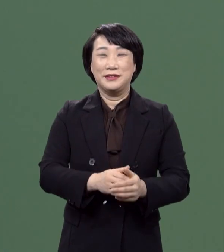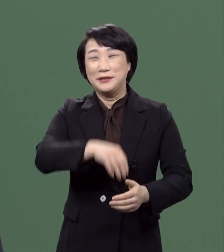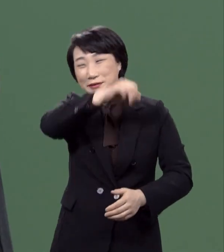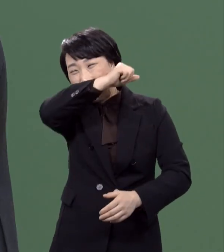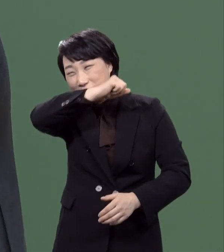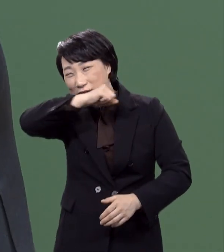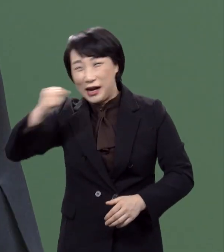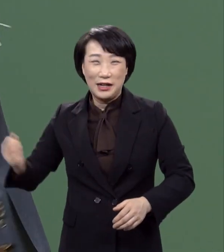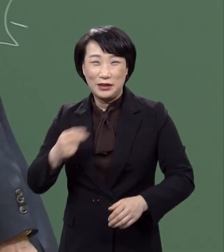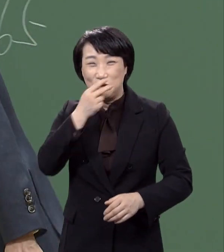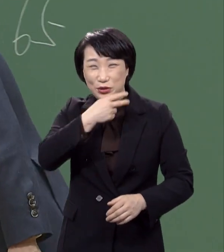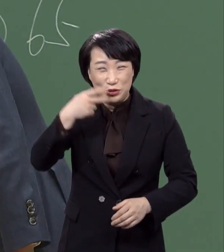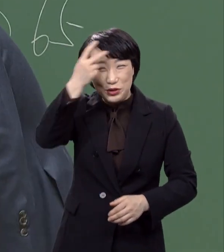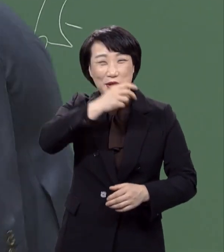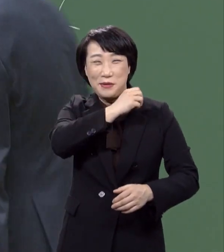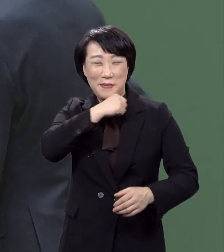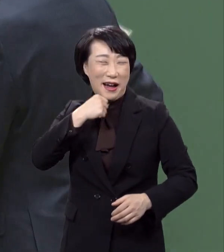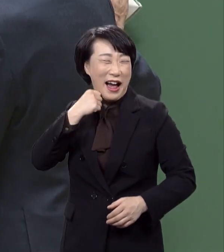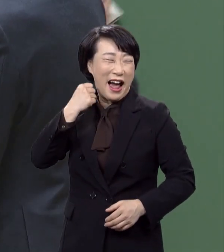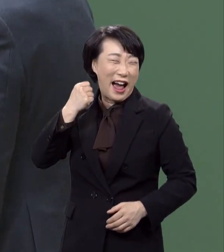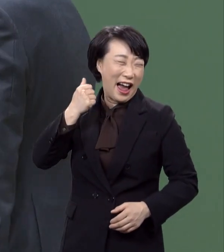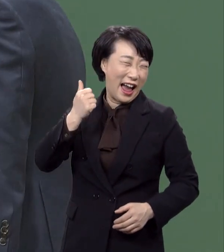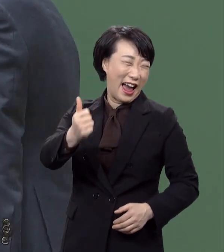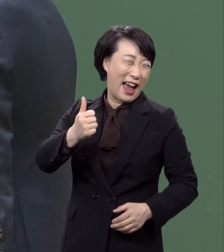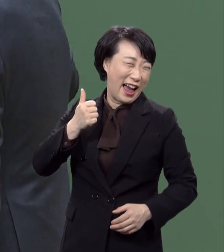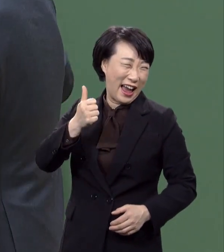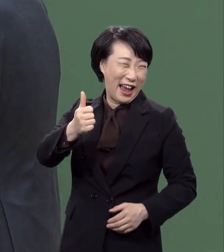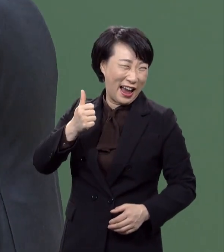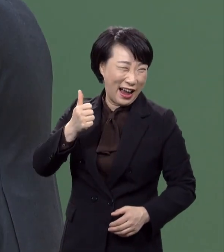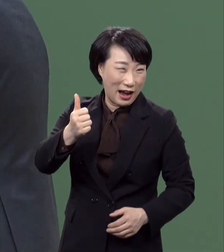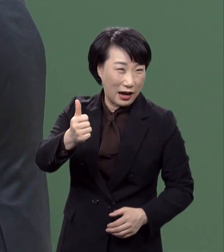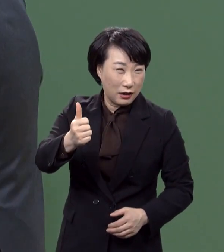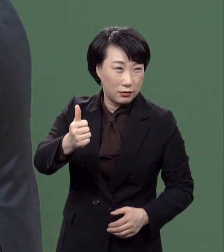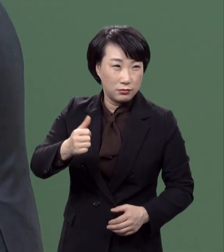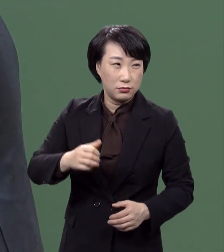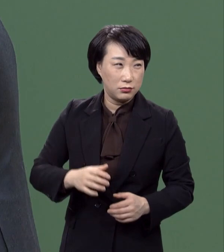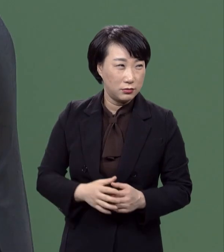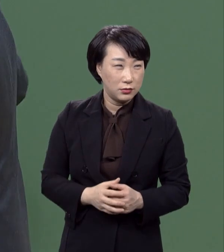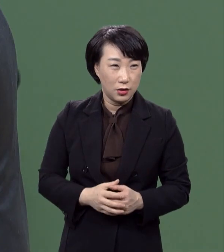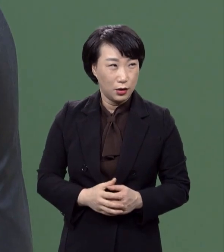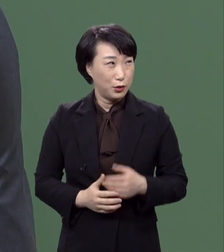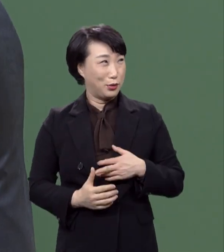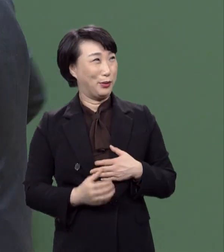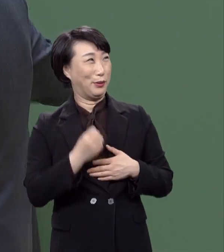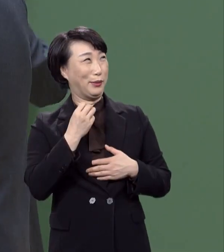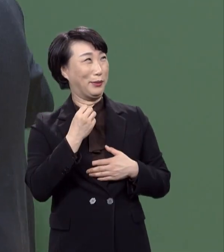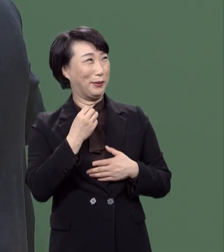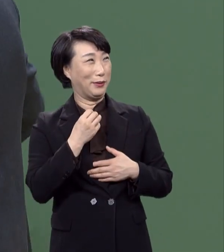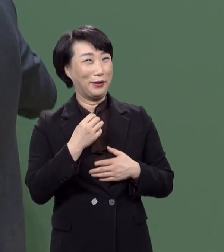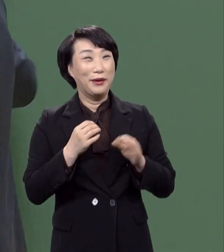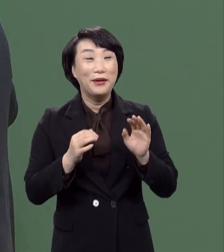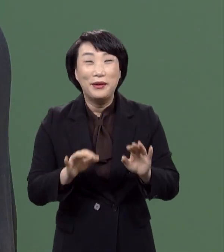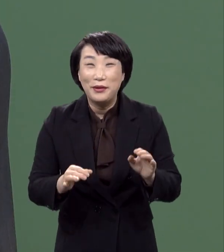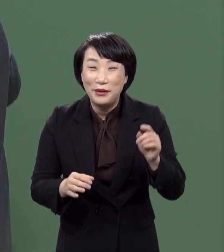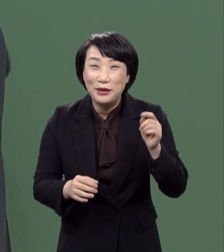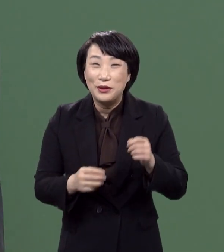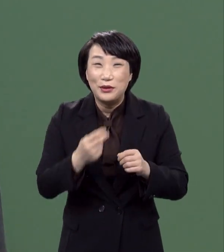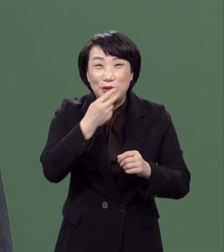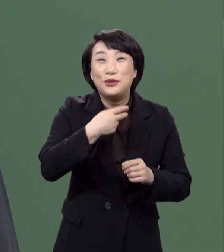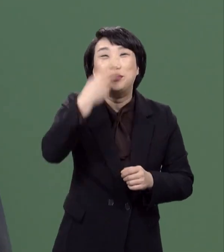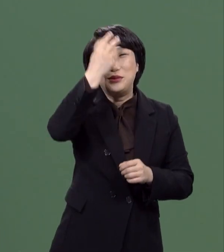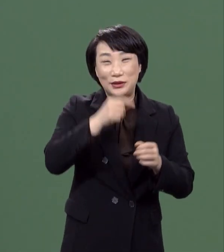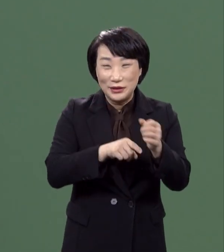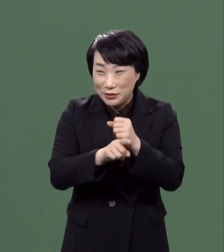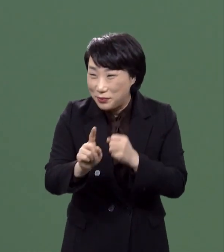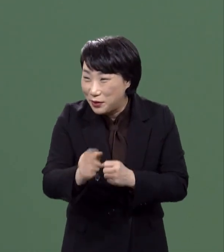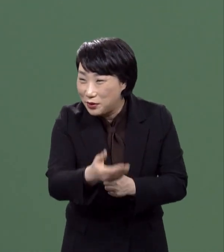이야, 술 맛이 이렇게 좋으냐? 참 나는 어이가 없는 것은 술이 뭐냐? 다